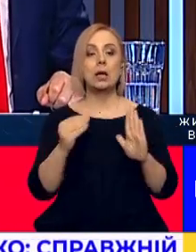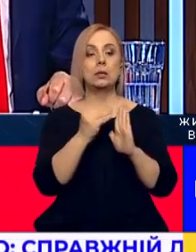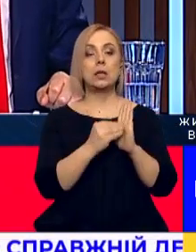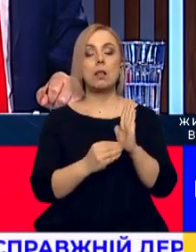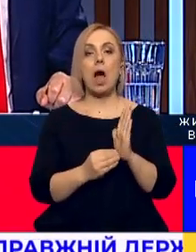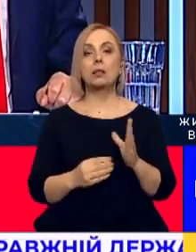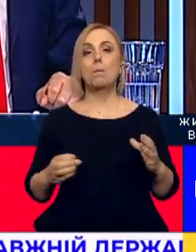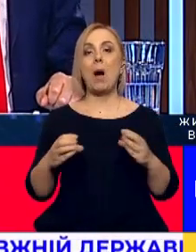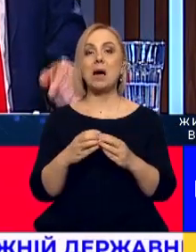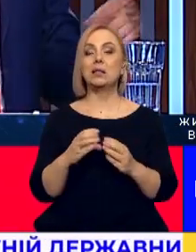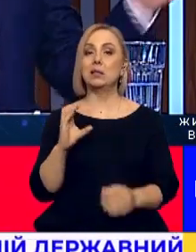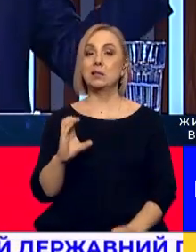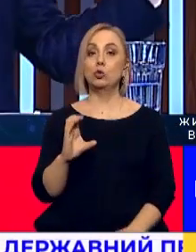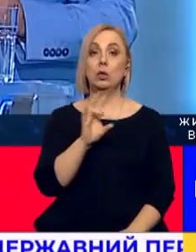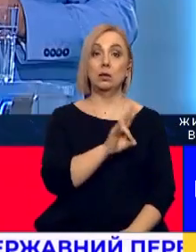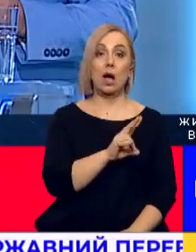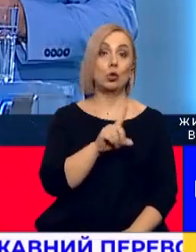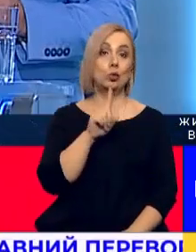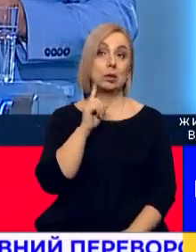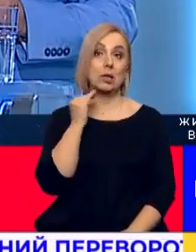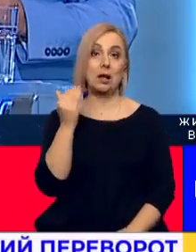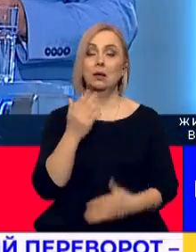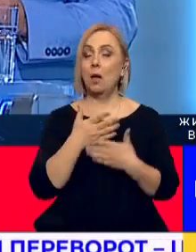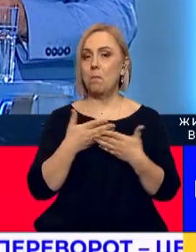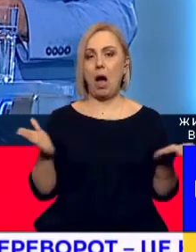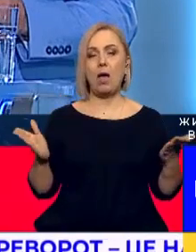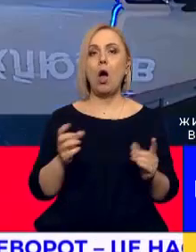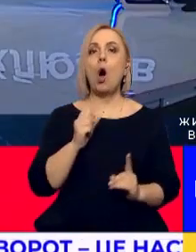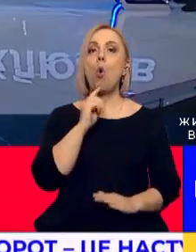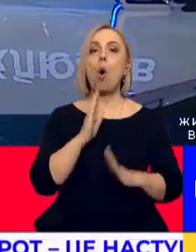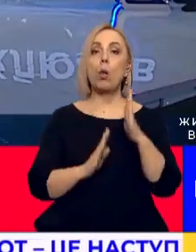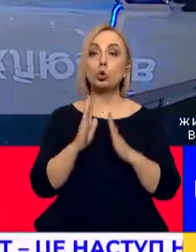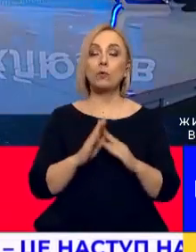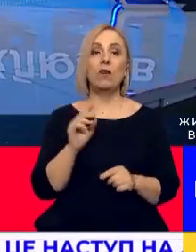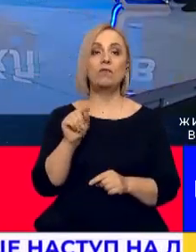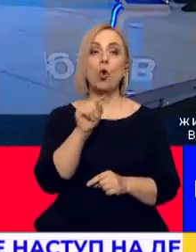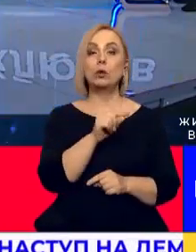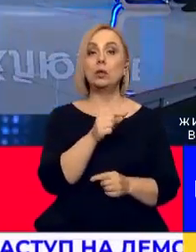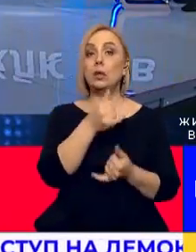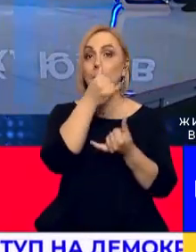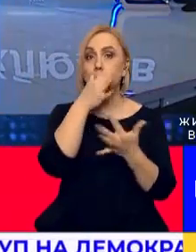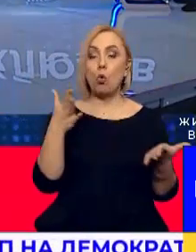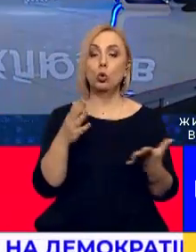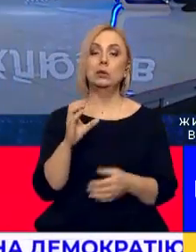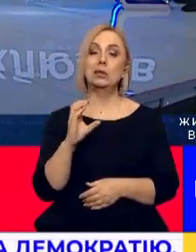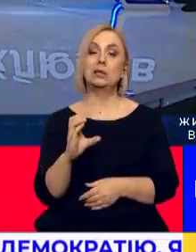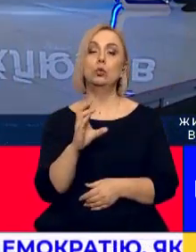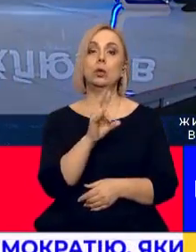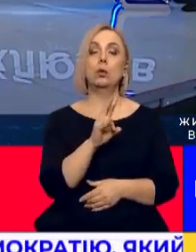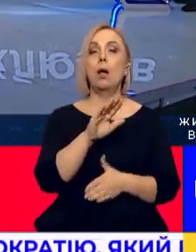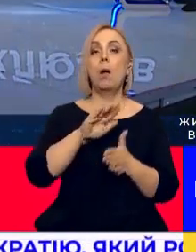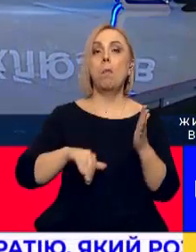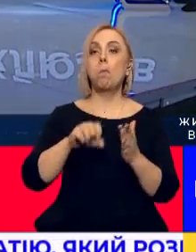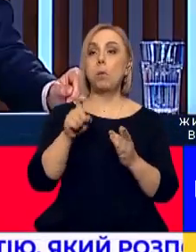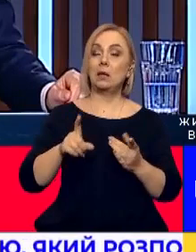Зеленського» в парламенті немає. Якщо ви подивитесь голосування, вони не здатні, «Слуги Зеленського» фракція, провести голосування без